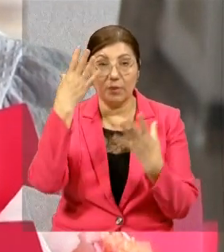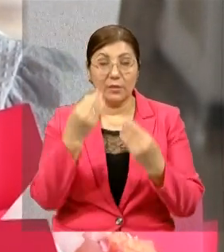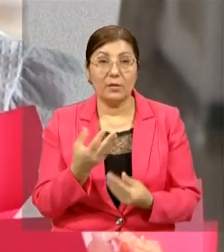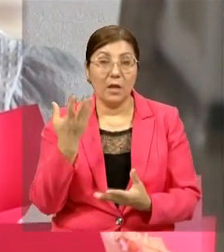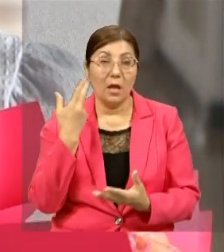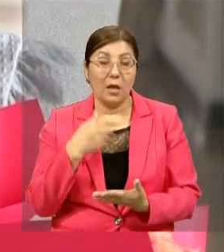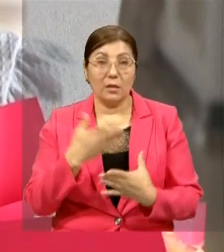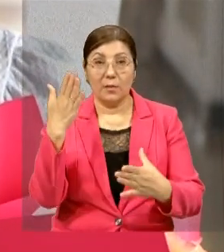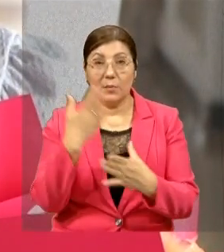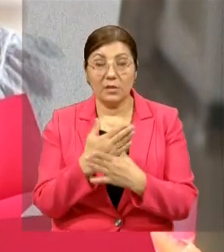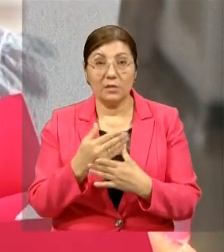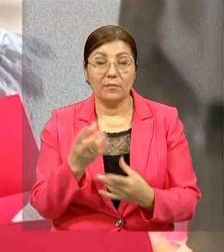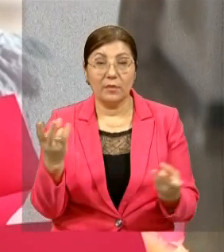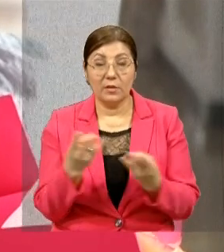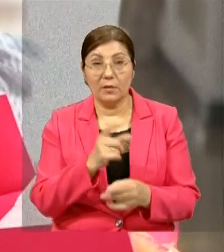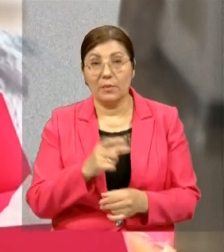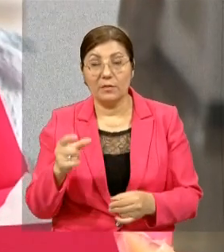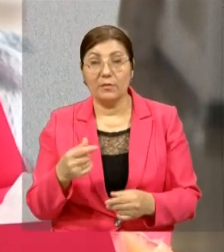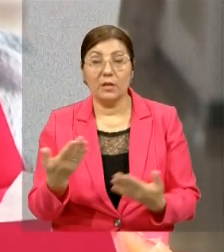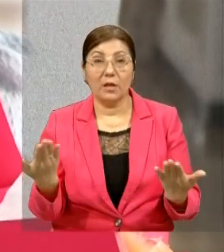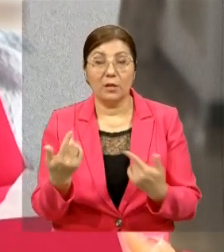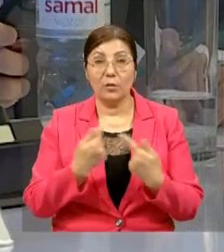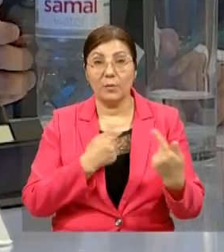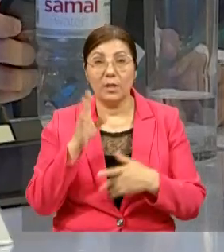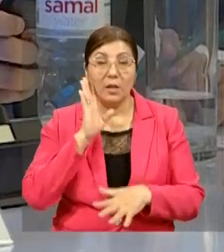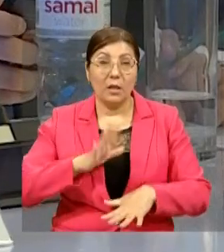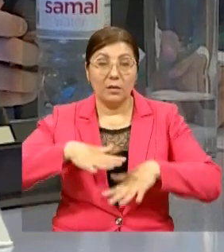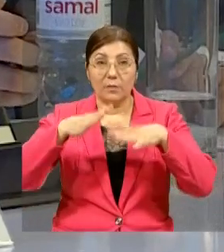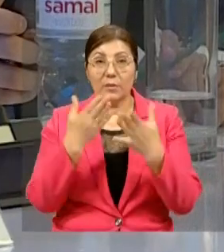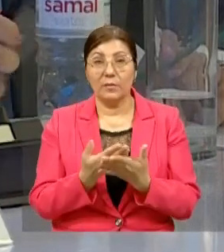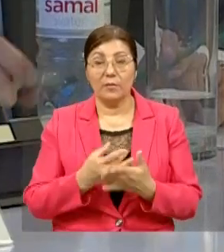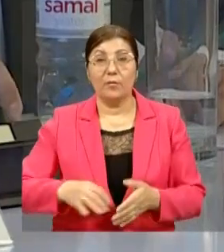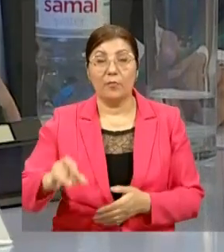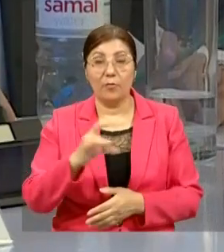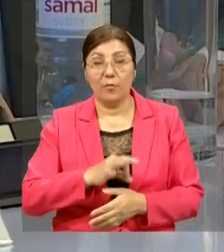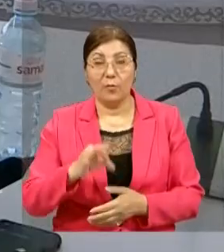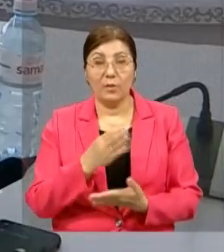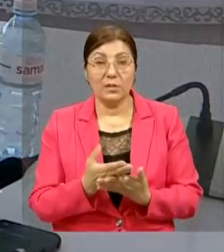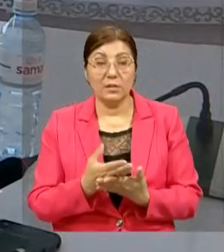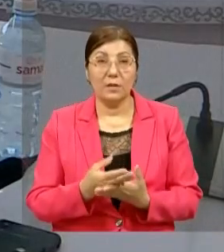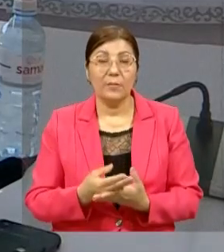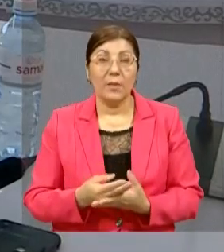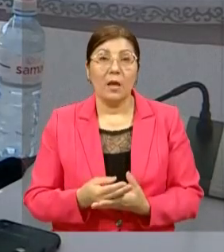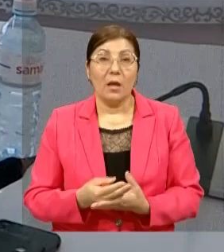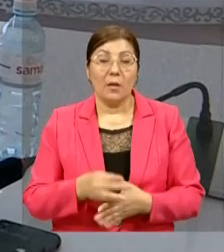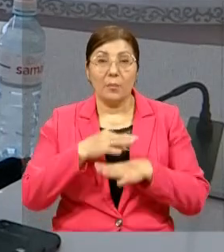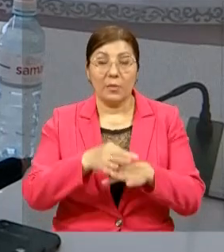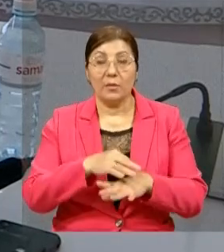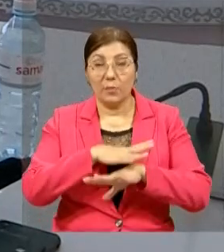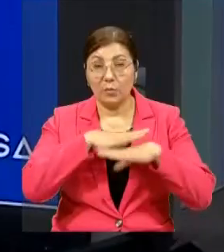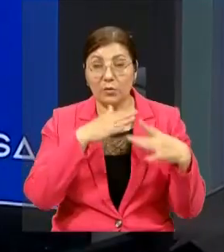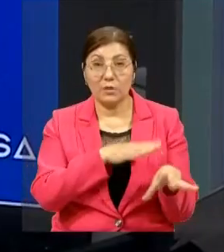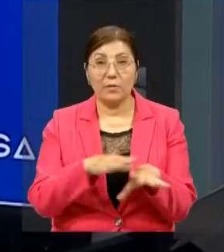мы оказывали помощь нуждающимся которые пострадали от наводнения суд отметить что в регионе в рамках декады посвященной Дню молодежи ряд